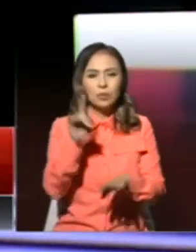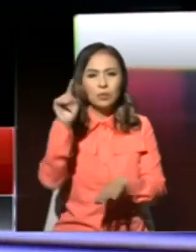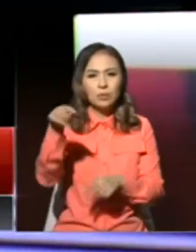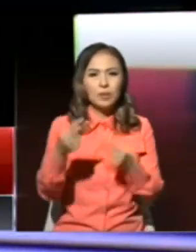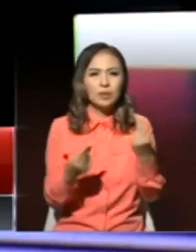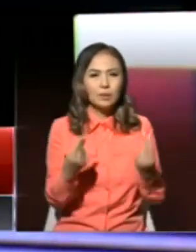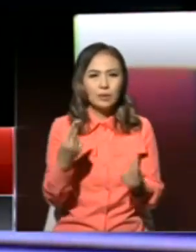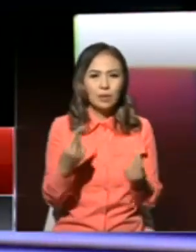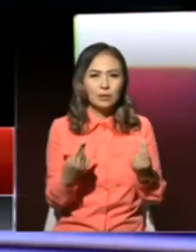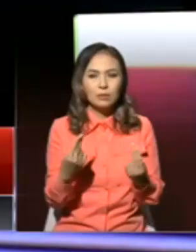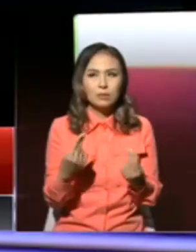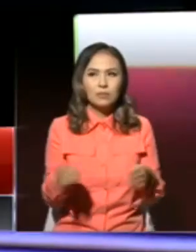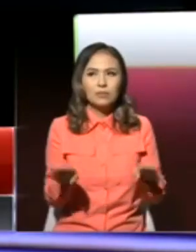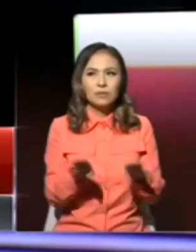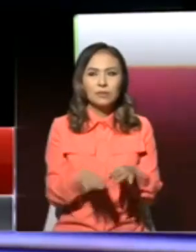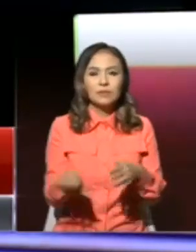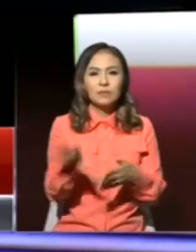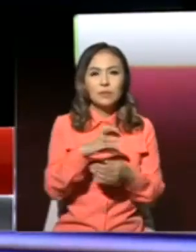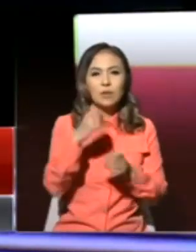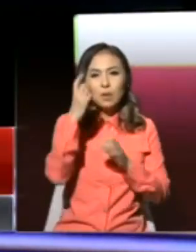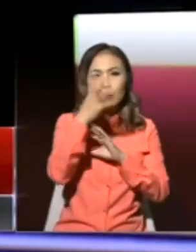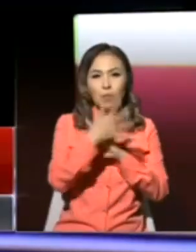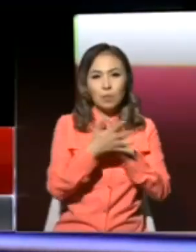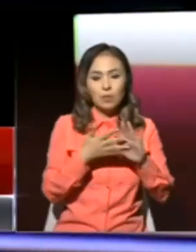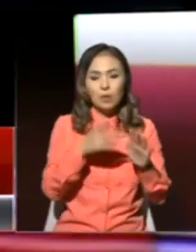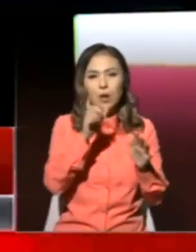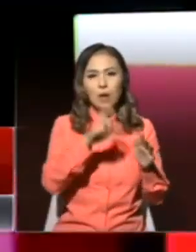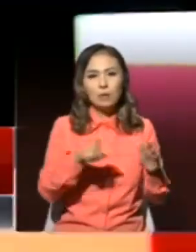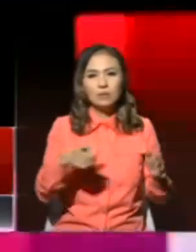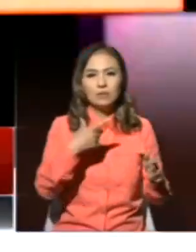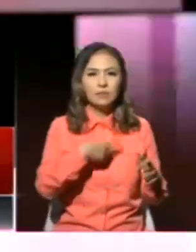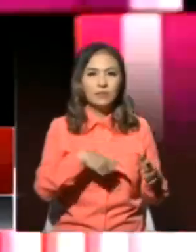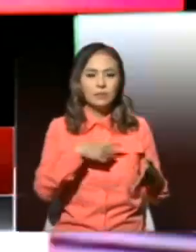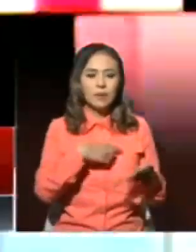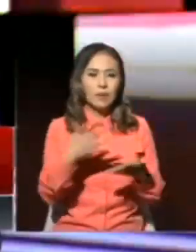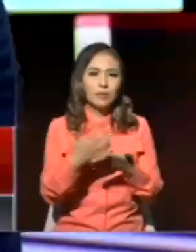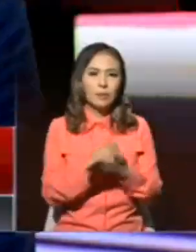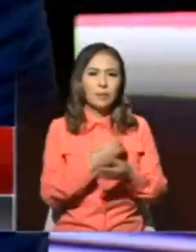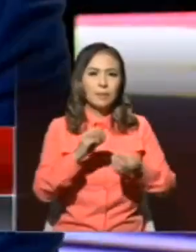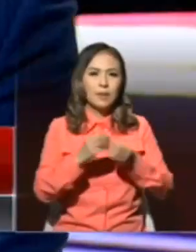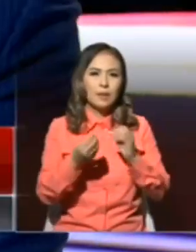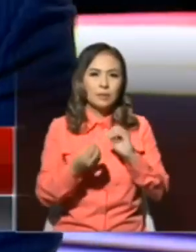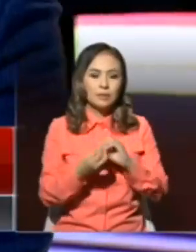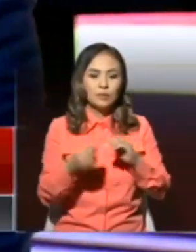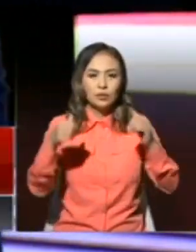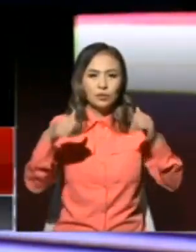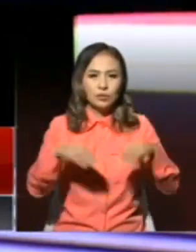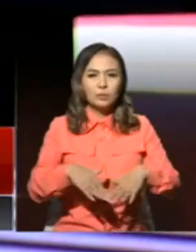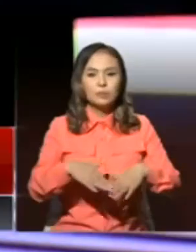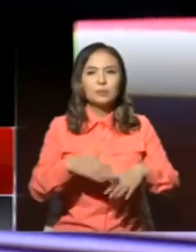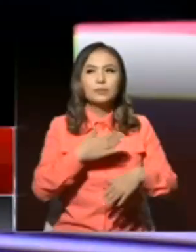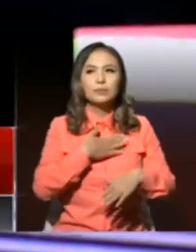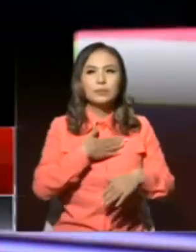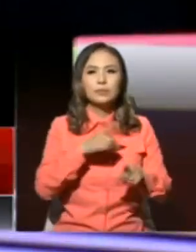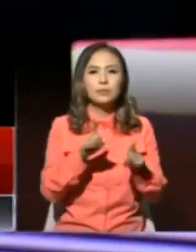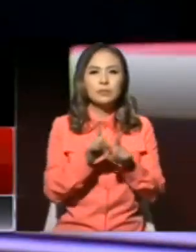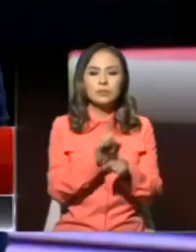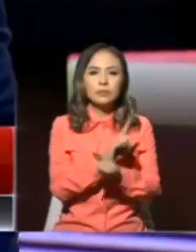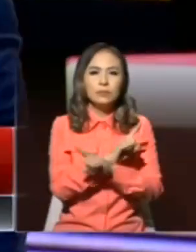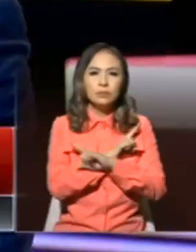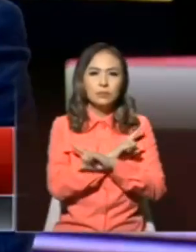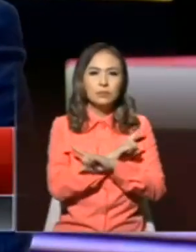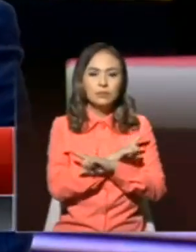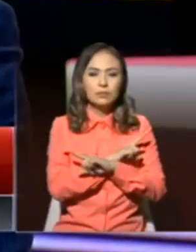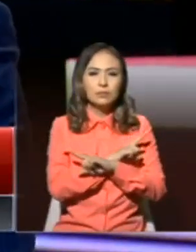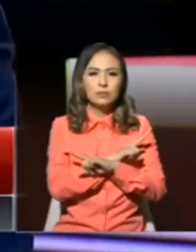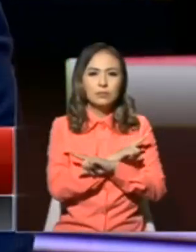дейді. Соның бәрін түсінгеннен кейін адам, мен өзім жүрген проблемамын, менің шешімім маған өлім дейді де,